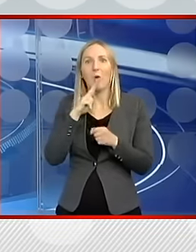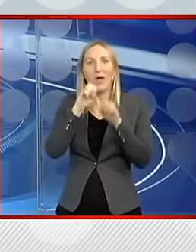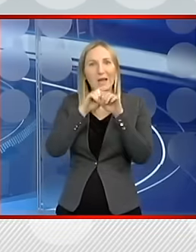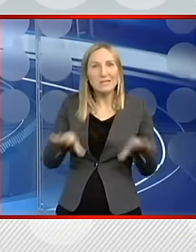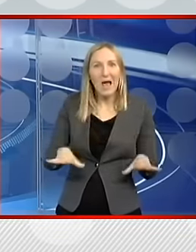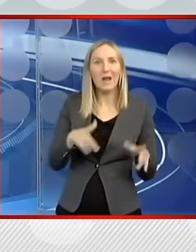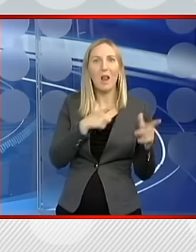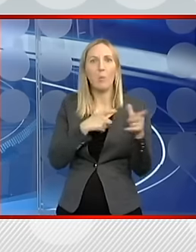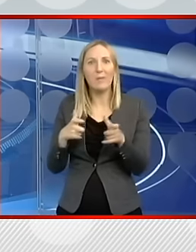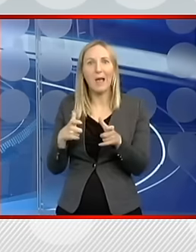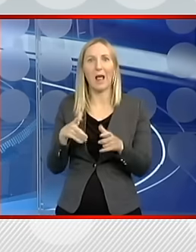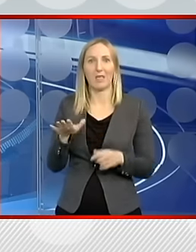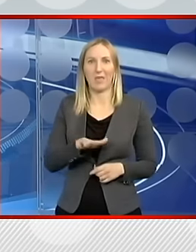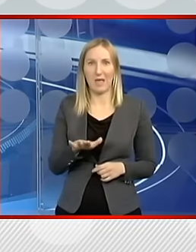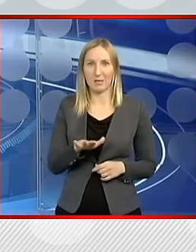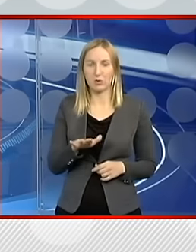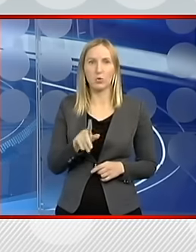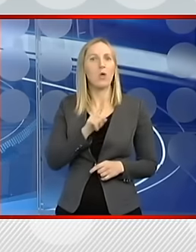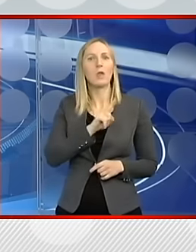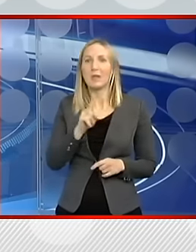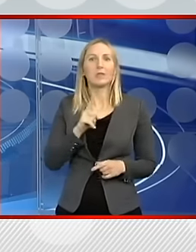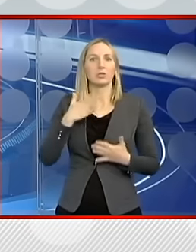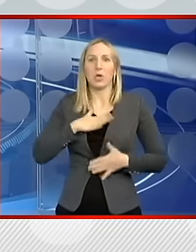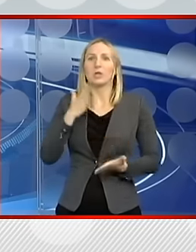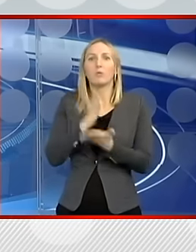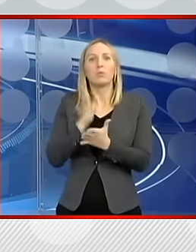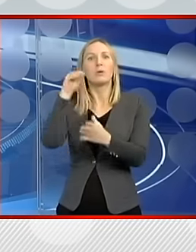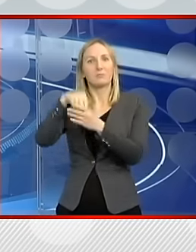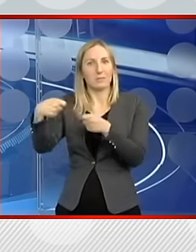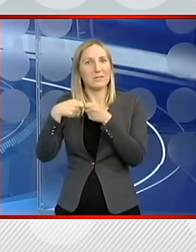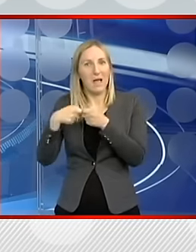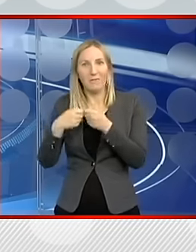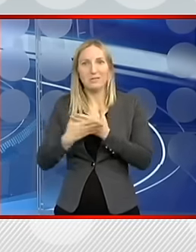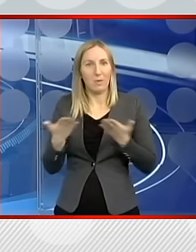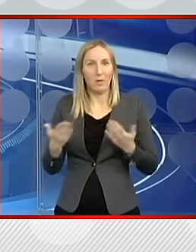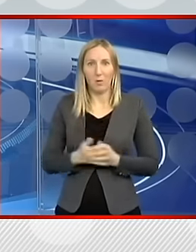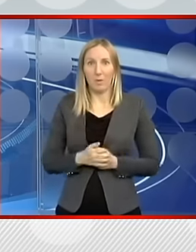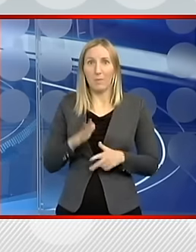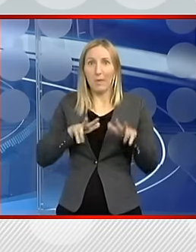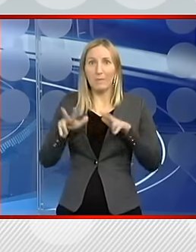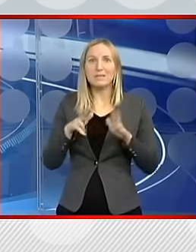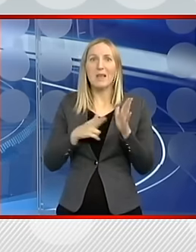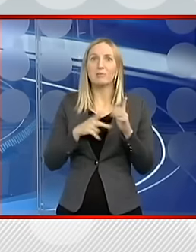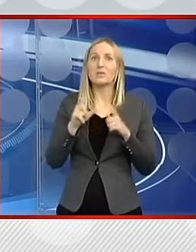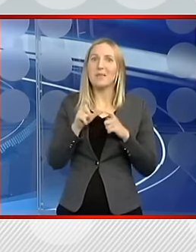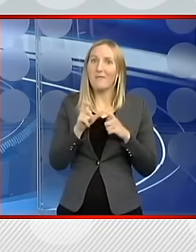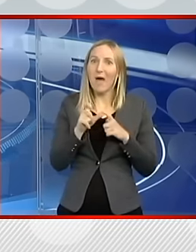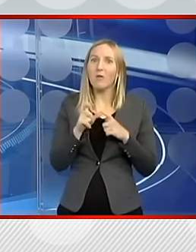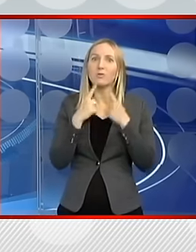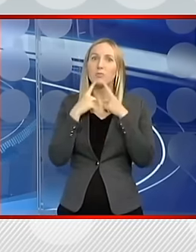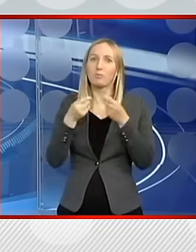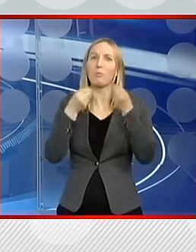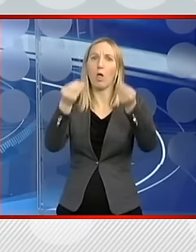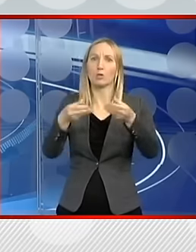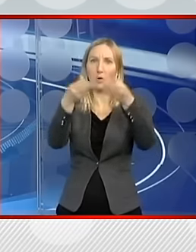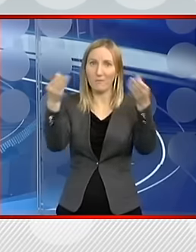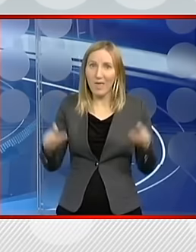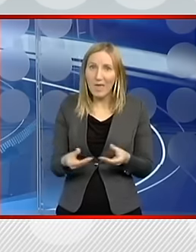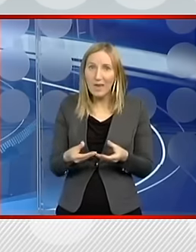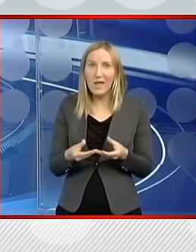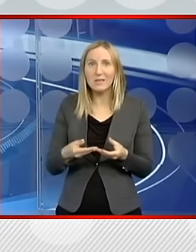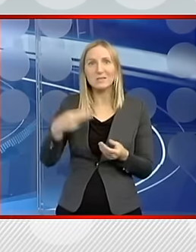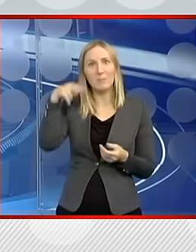i ubijala joj decu, niti bilo koje alijanse. Ministar Nebojša Stefanović položio je venac na spomen ploču